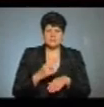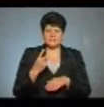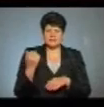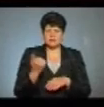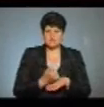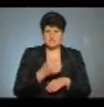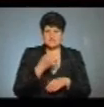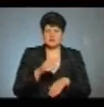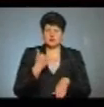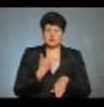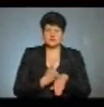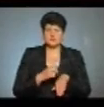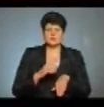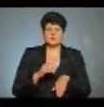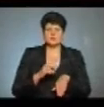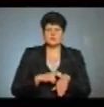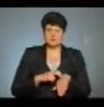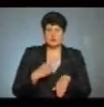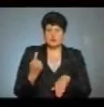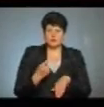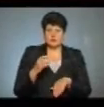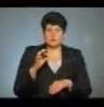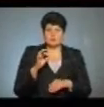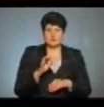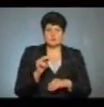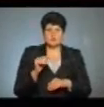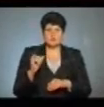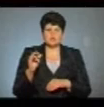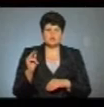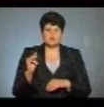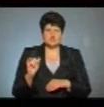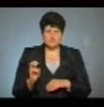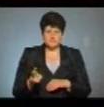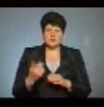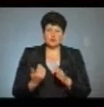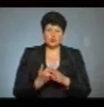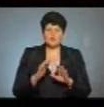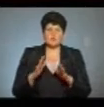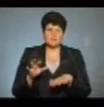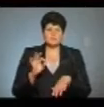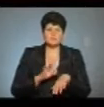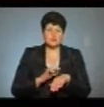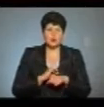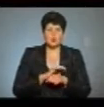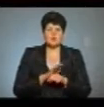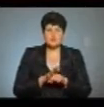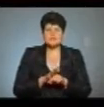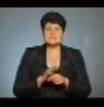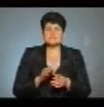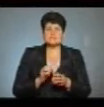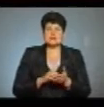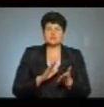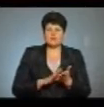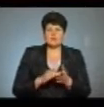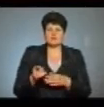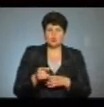тижні, розповіла головна санітарна лікарка області Оксана Чайчук. За її словами, нові випадки інфікування COVID-19 зареєстрували в